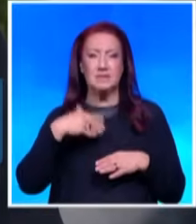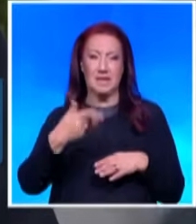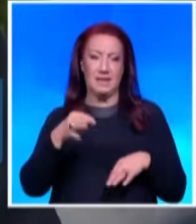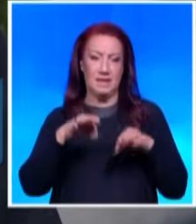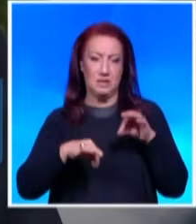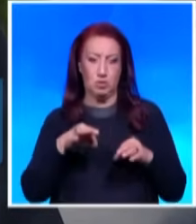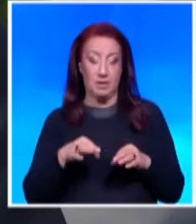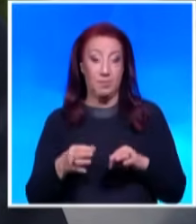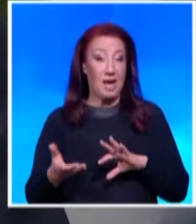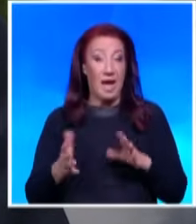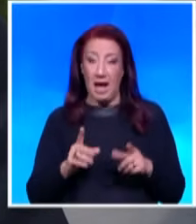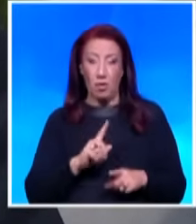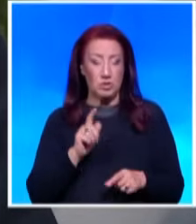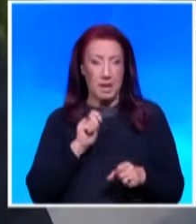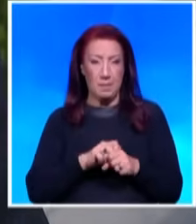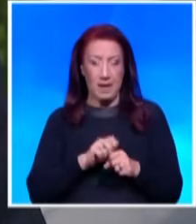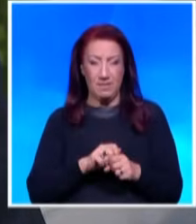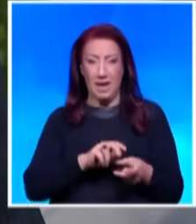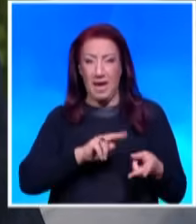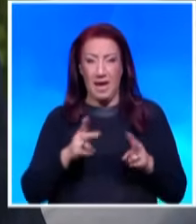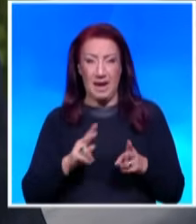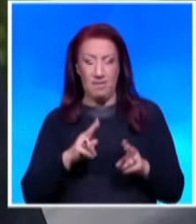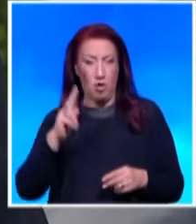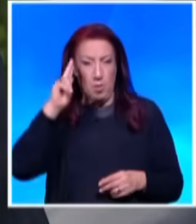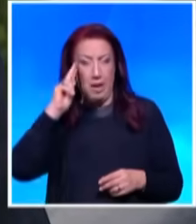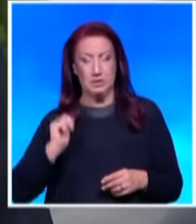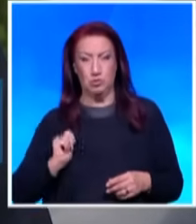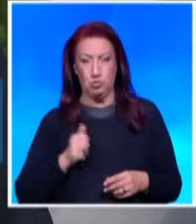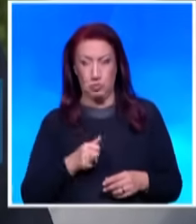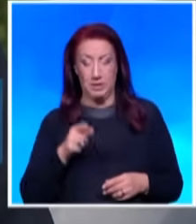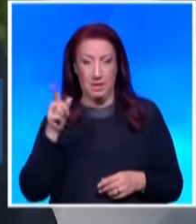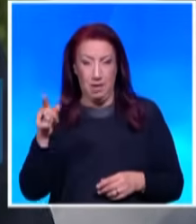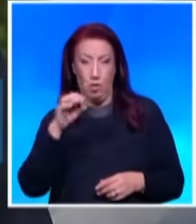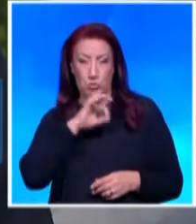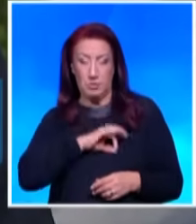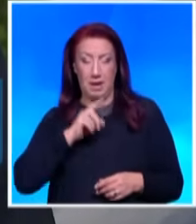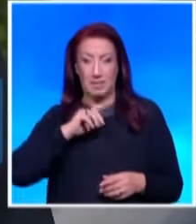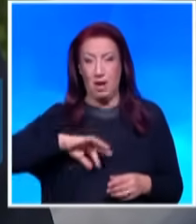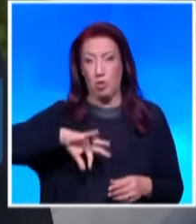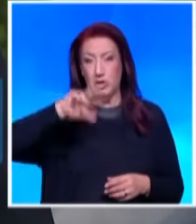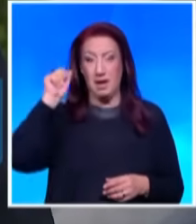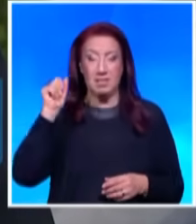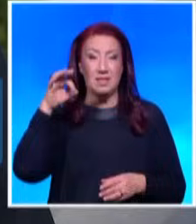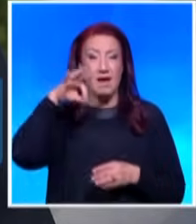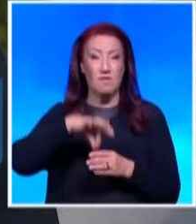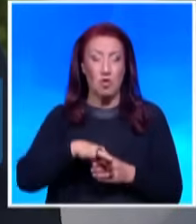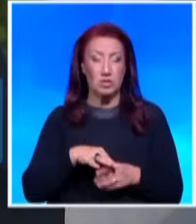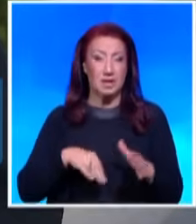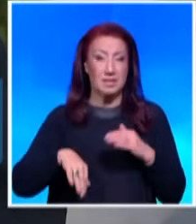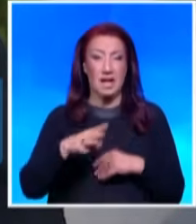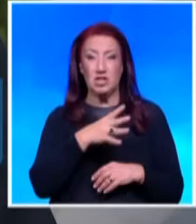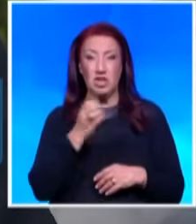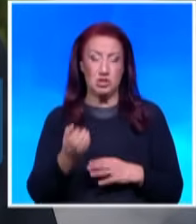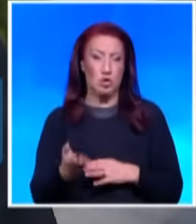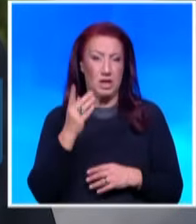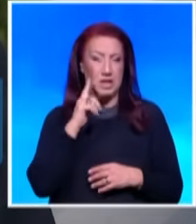не се направи реформа в службите, службите, които с тяхното активно мероприятие успяха да откраднат вота на над 400 000 българи, наистина